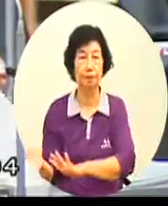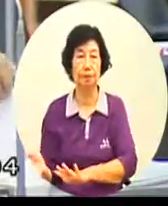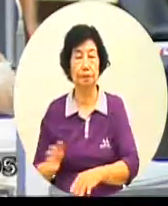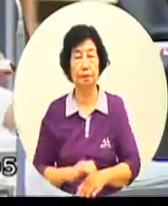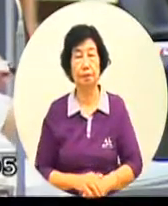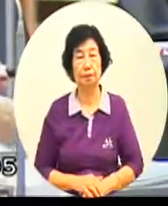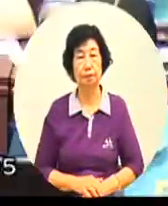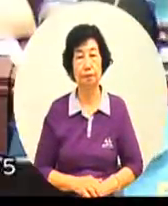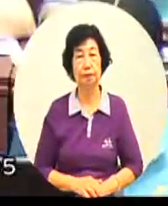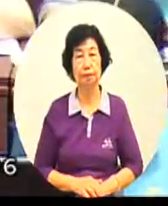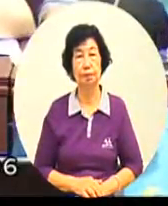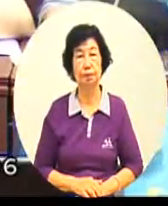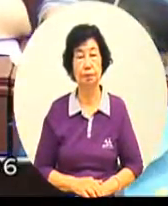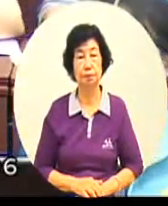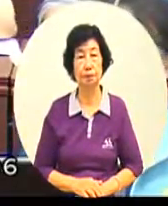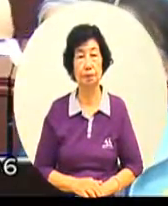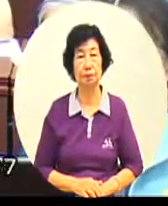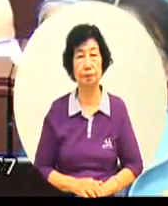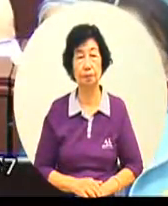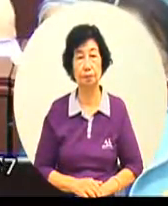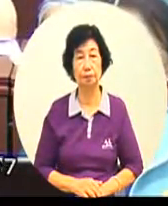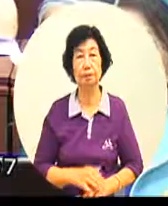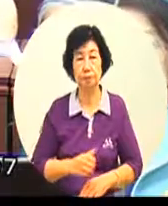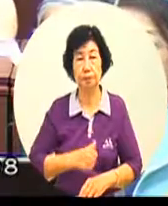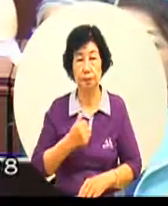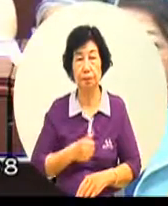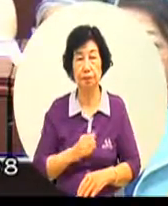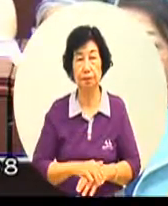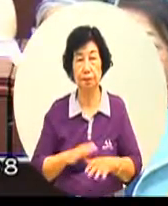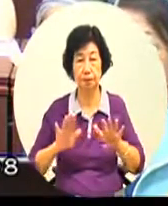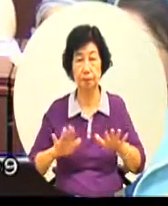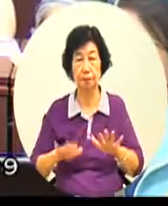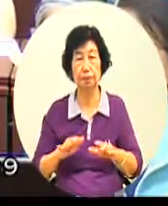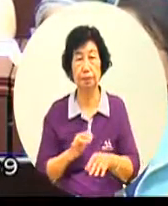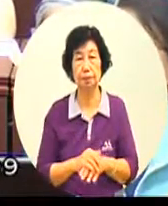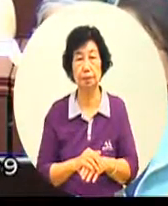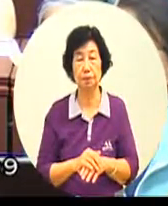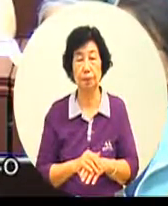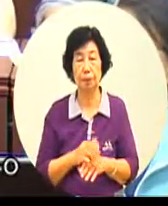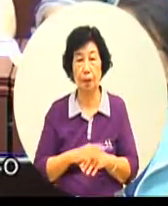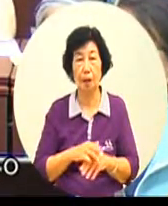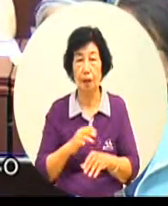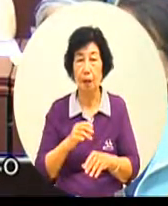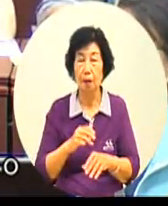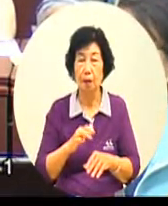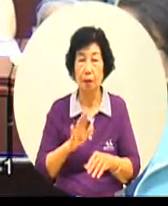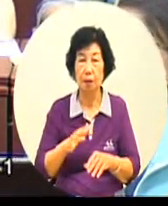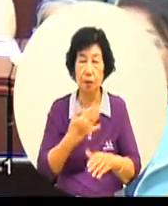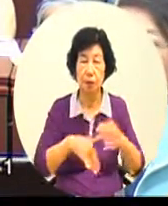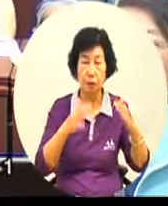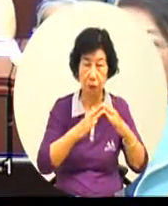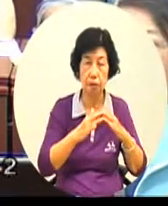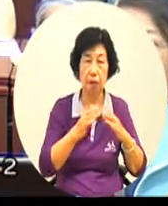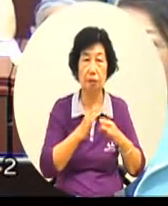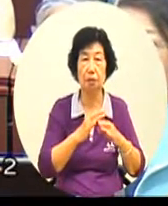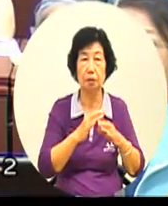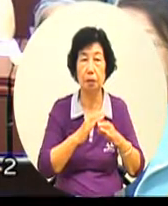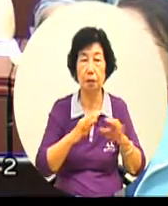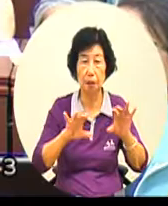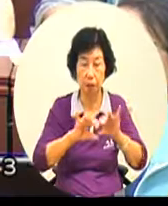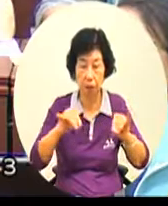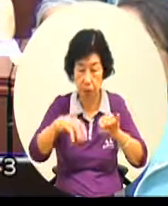姚局长答复。 其实我们现在目前已经运用学校校舍的部分，